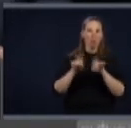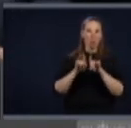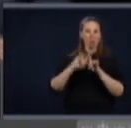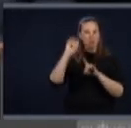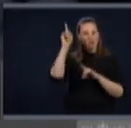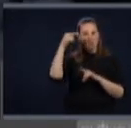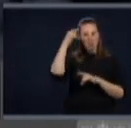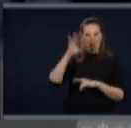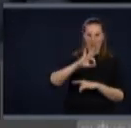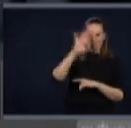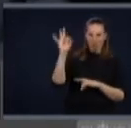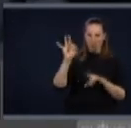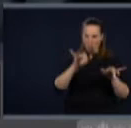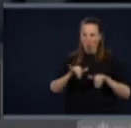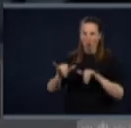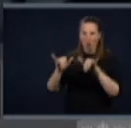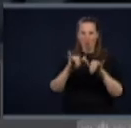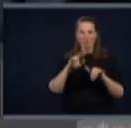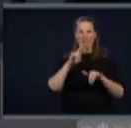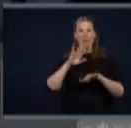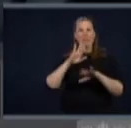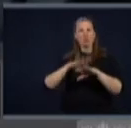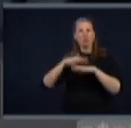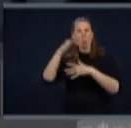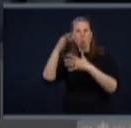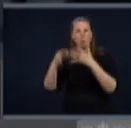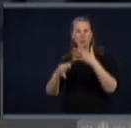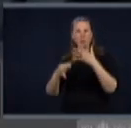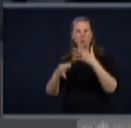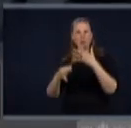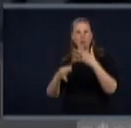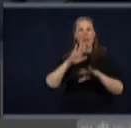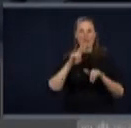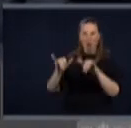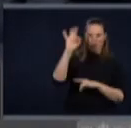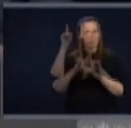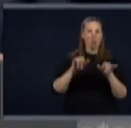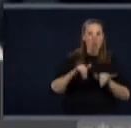les conditions là, de réouverture graduelle. Rapidement.